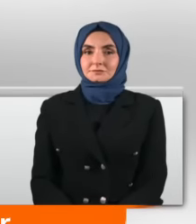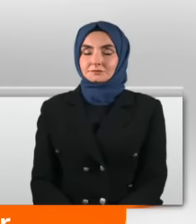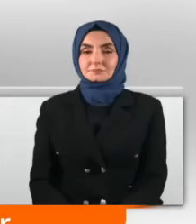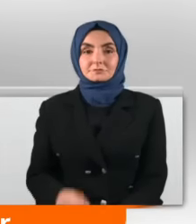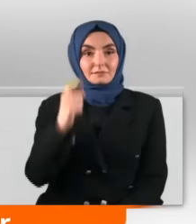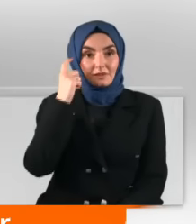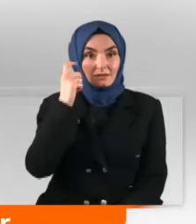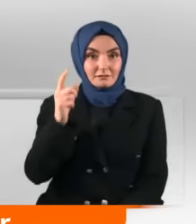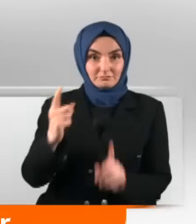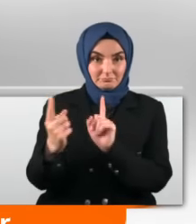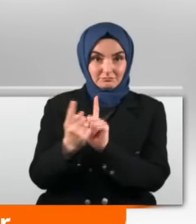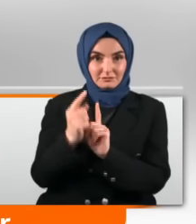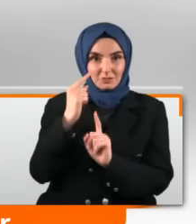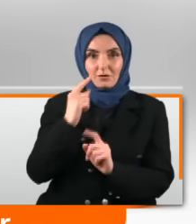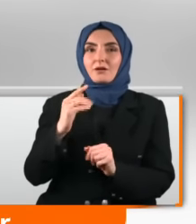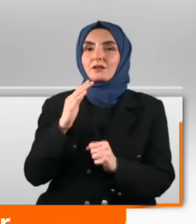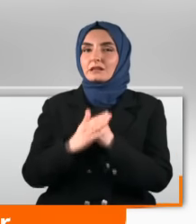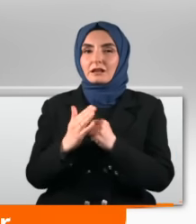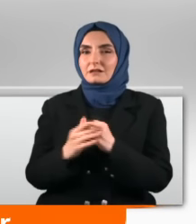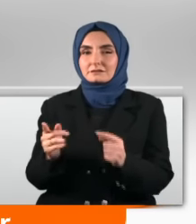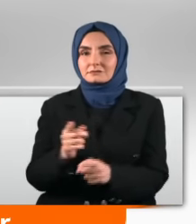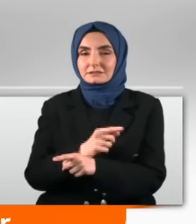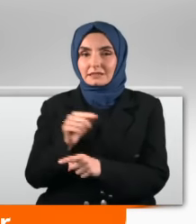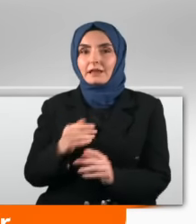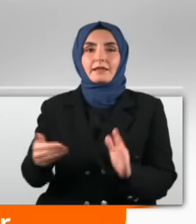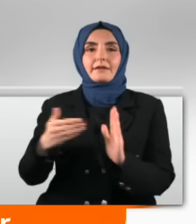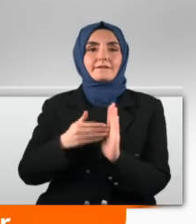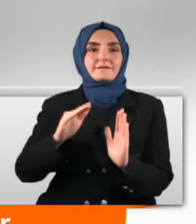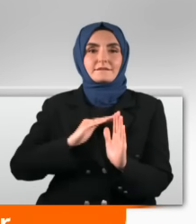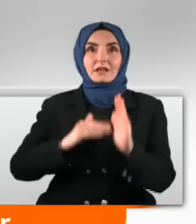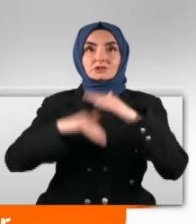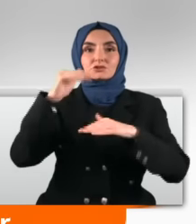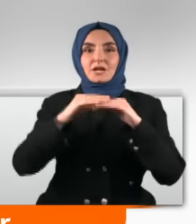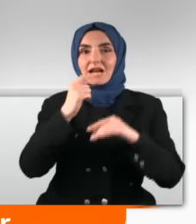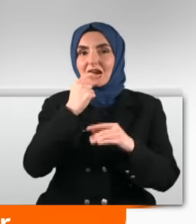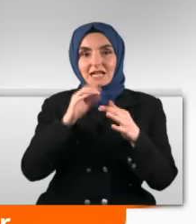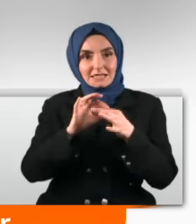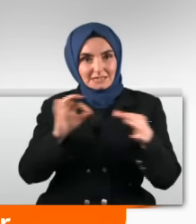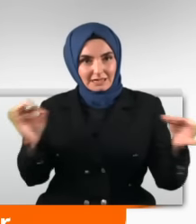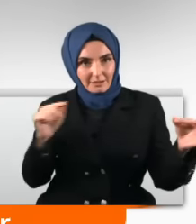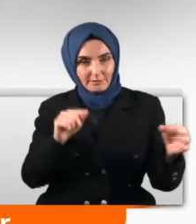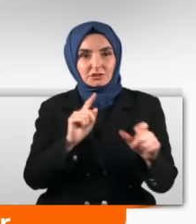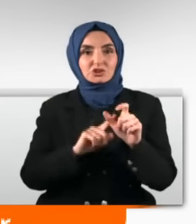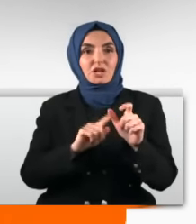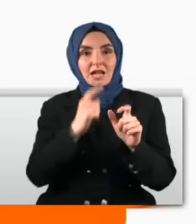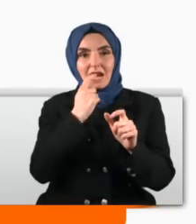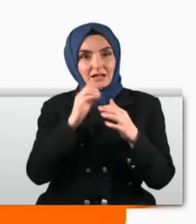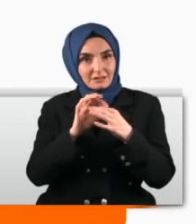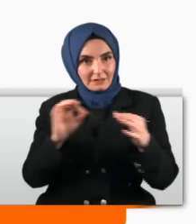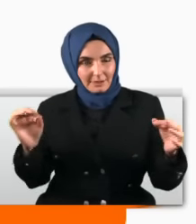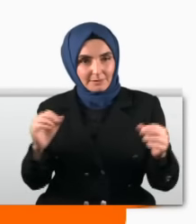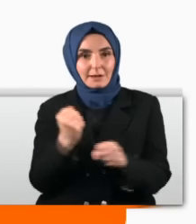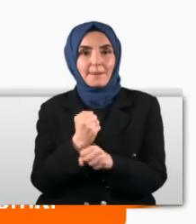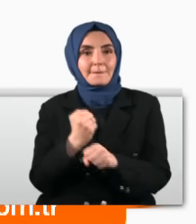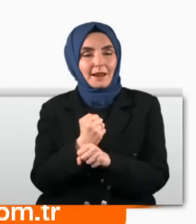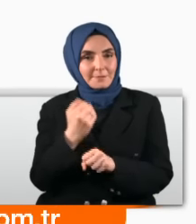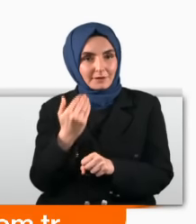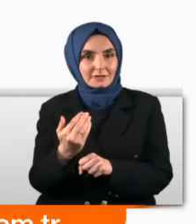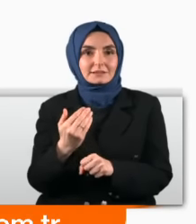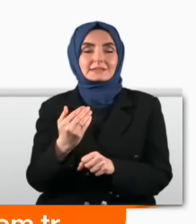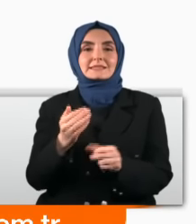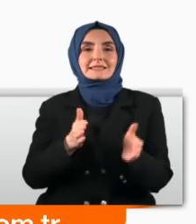İsrail'e yönelik kısıtlamalara eklenenler arasında inşaat demirinden yassı çeliğe, mermerden seramiğe, granite,